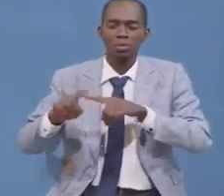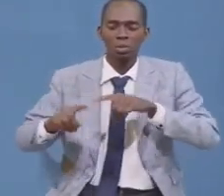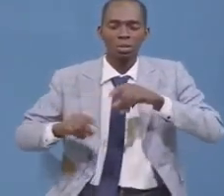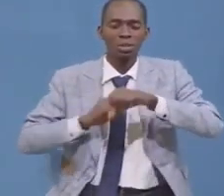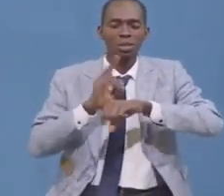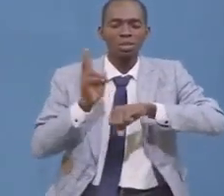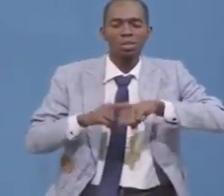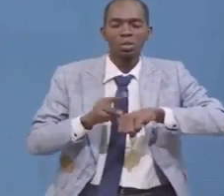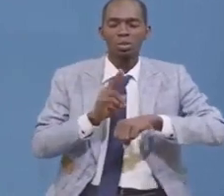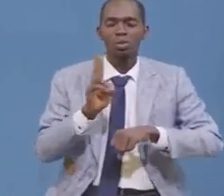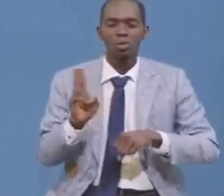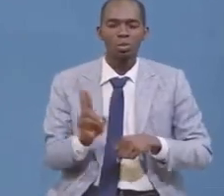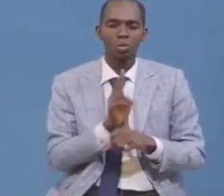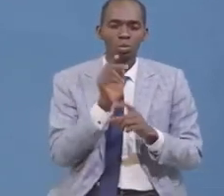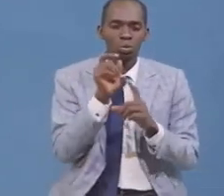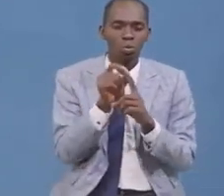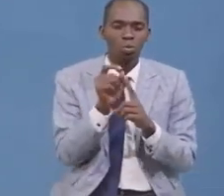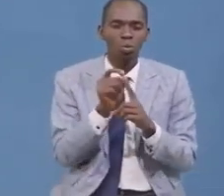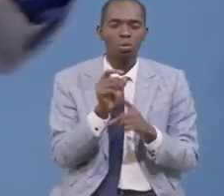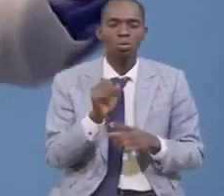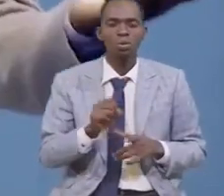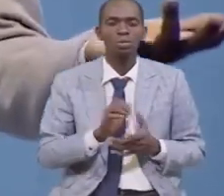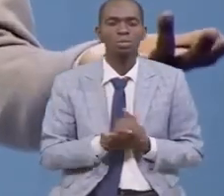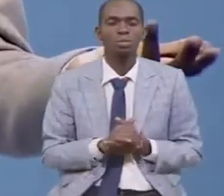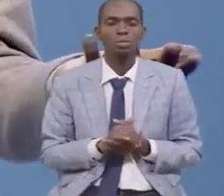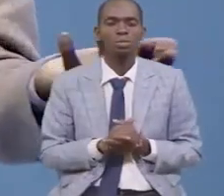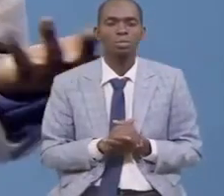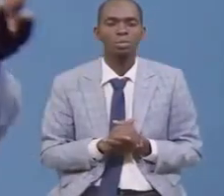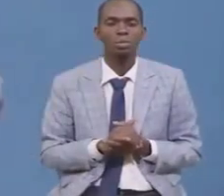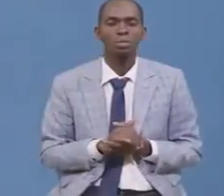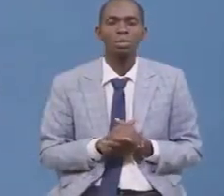దేశంలో కూడా నాయకత్వంలో కూడా ఈ వాక్కులు వినియోగిస్తారు.